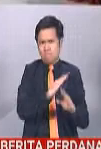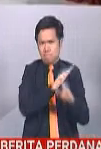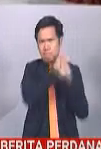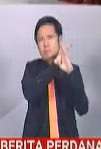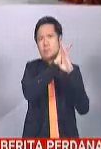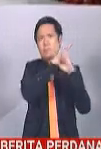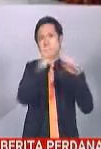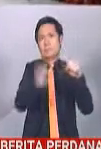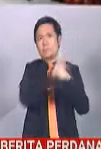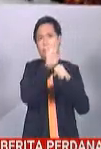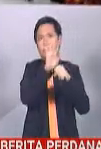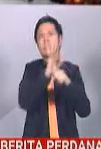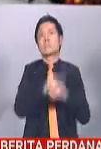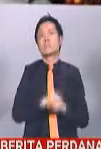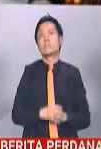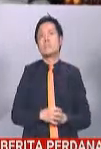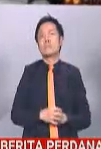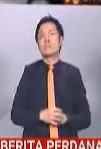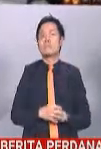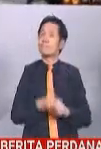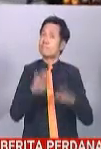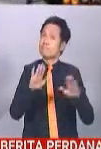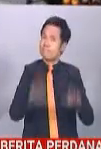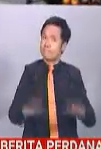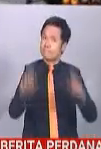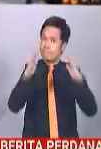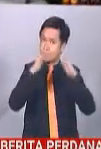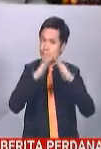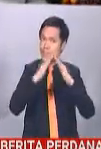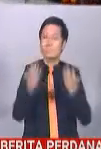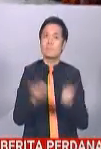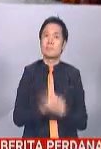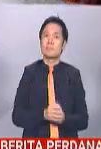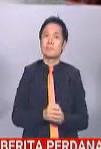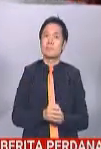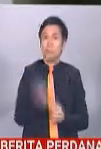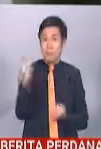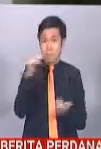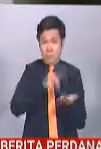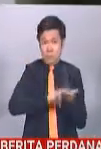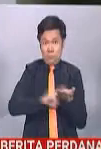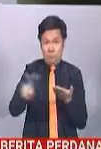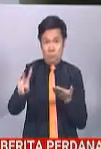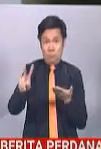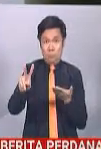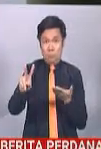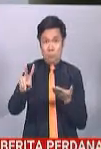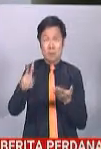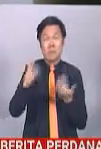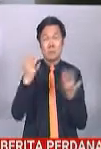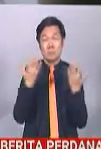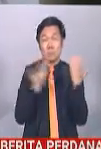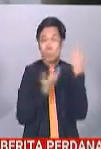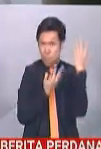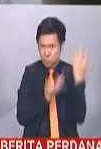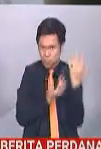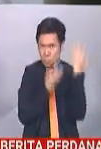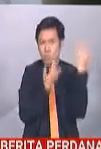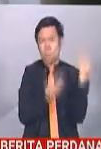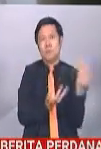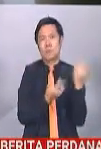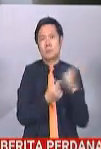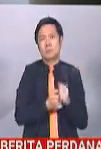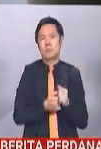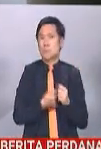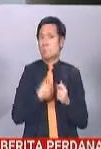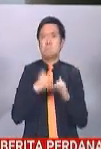COVID-19 ni. So, stay at home buat sementara dalam 2 minggu ni and tunggu keputusan dia macam mana. And saya pun